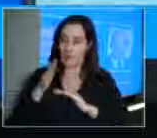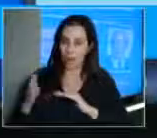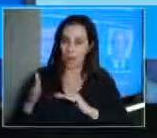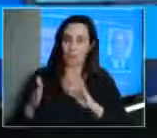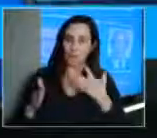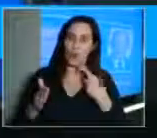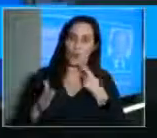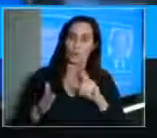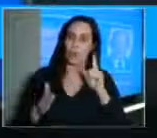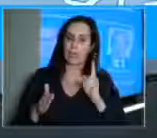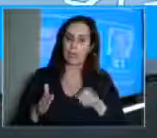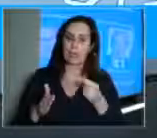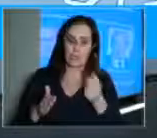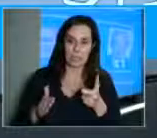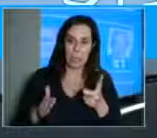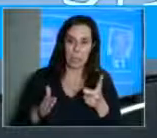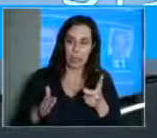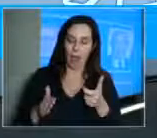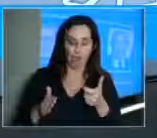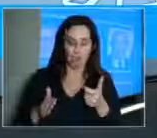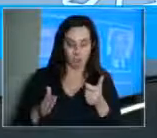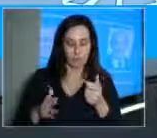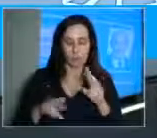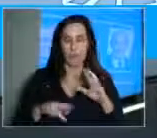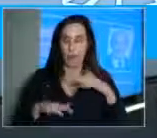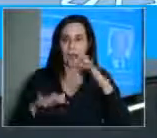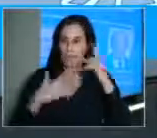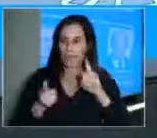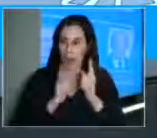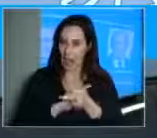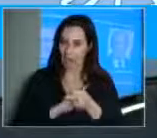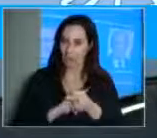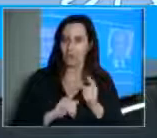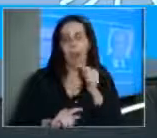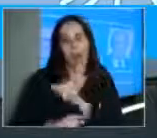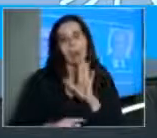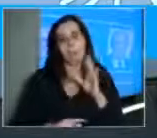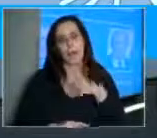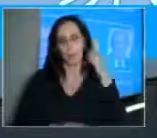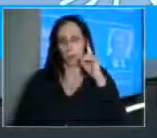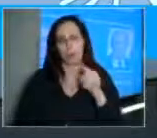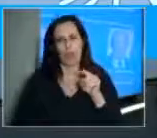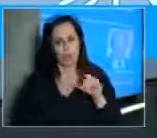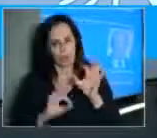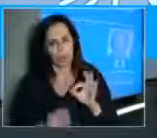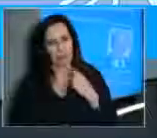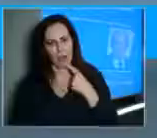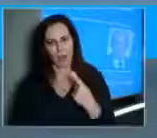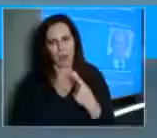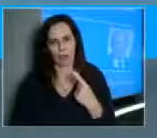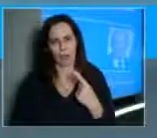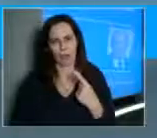שאולי אומרים שצריכים קצת לרענן את השורות אחרי 10 שנים, עליהם, אני לא יודעת. אז שרן, את באמת הזכרת